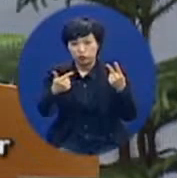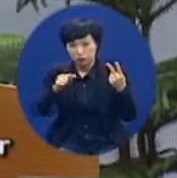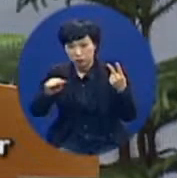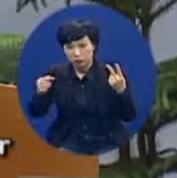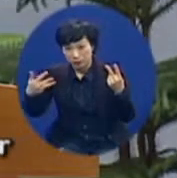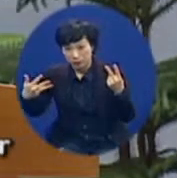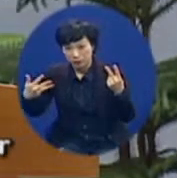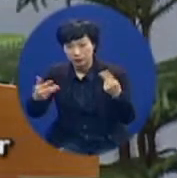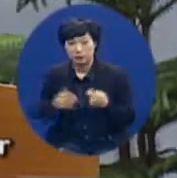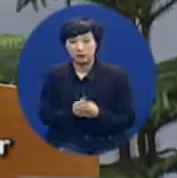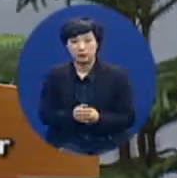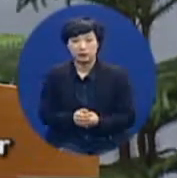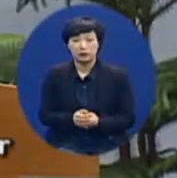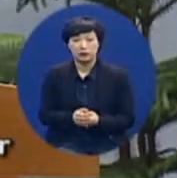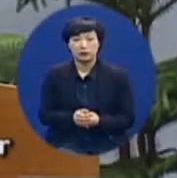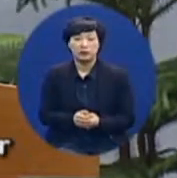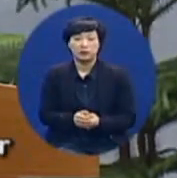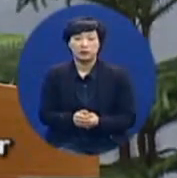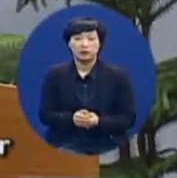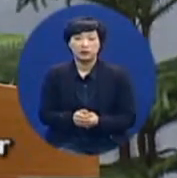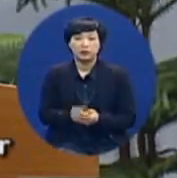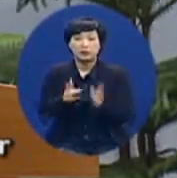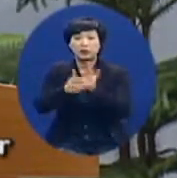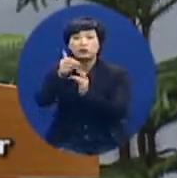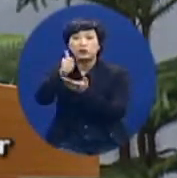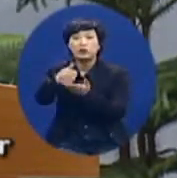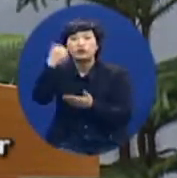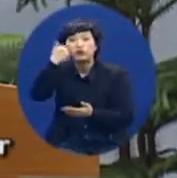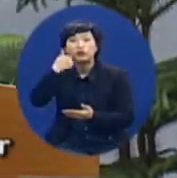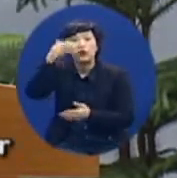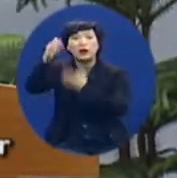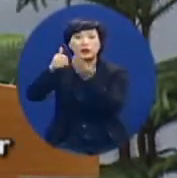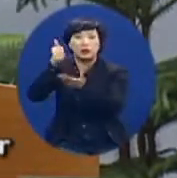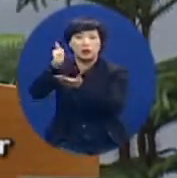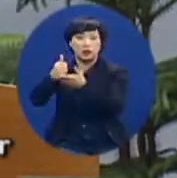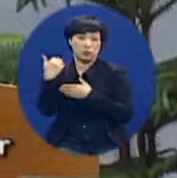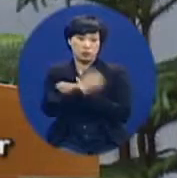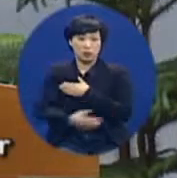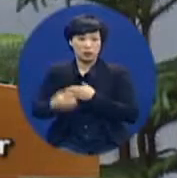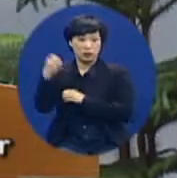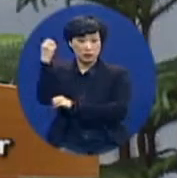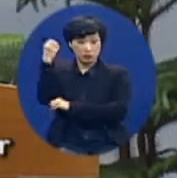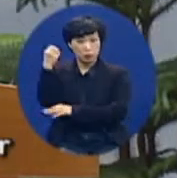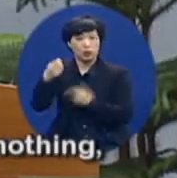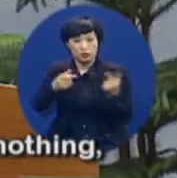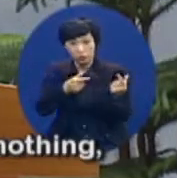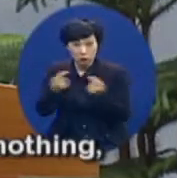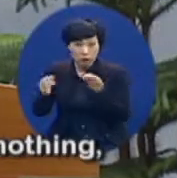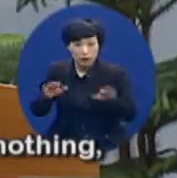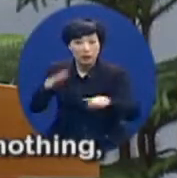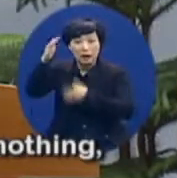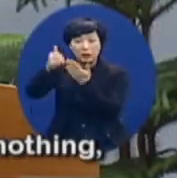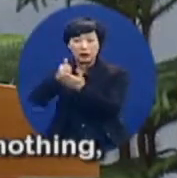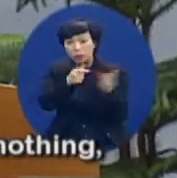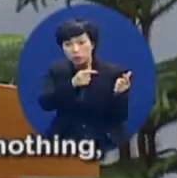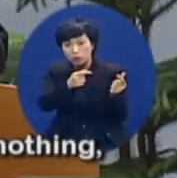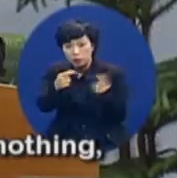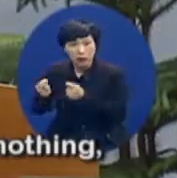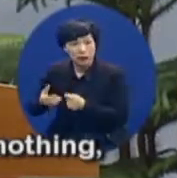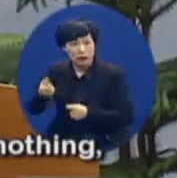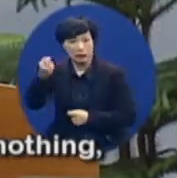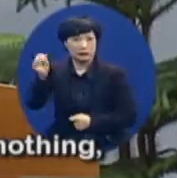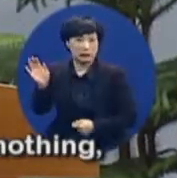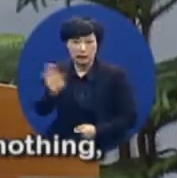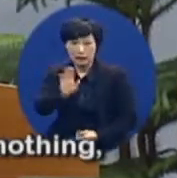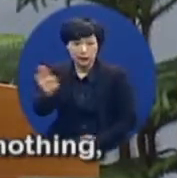8절에 그는 근본 하나님의 본체시나 하나님과 동을